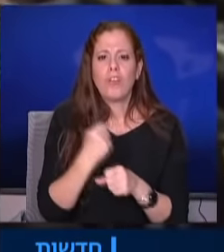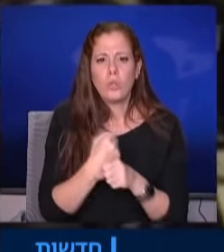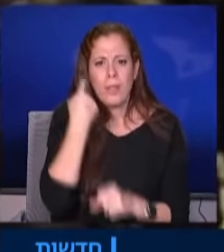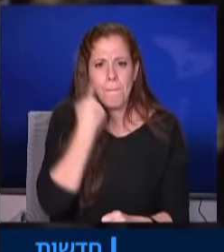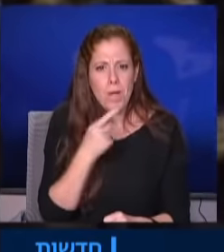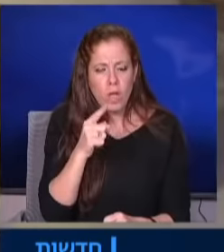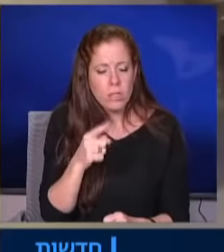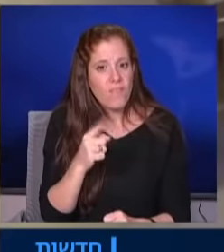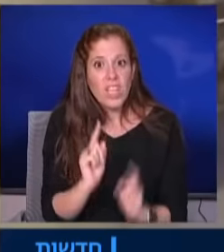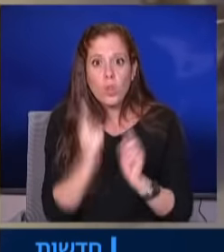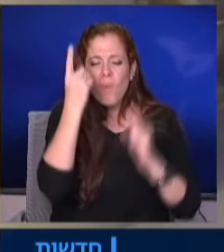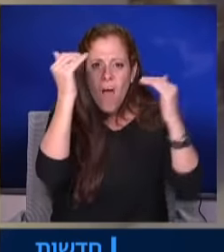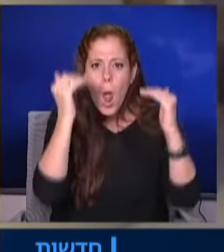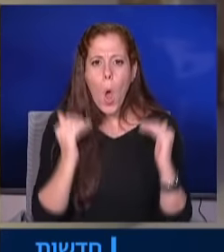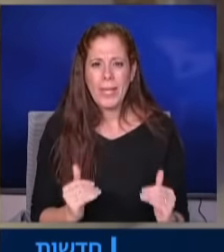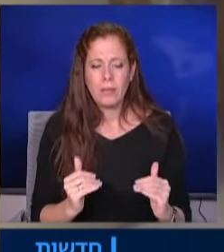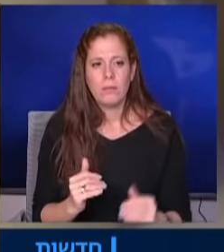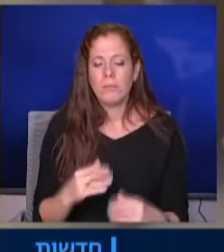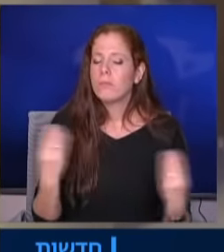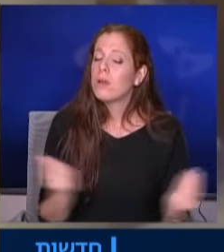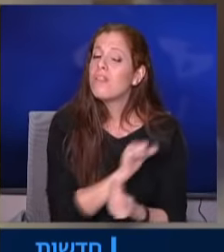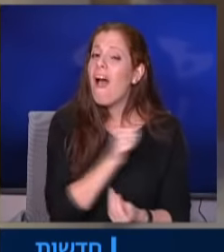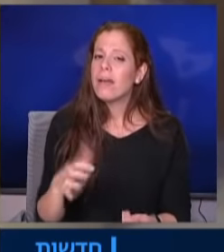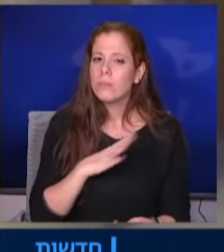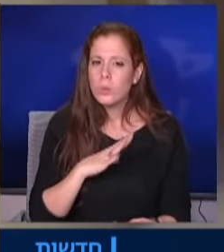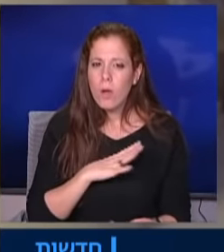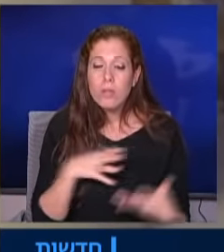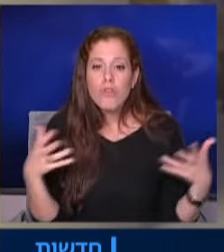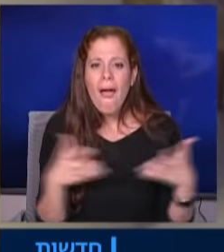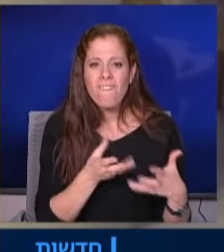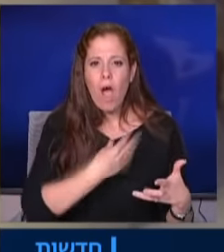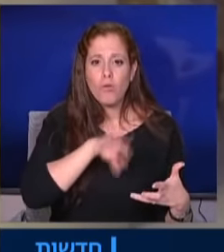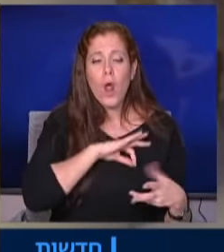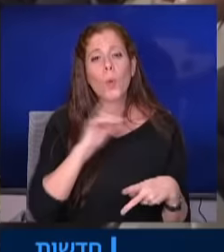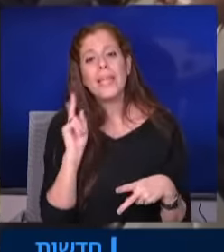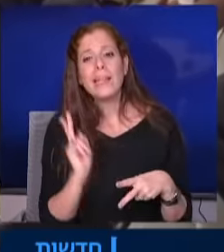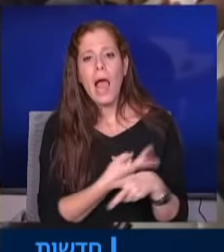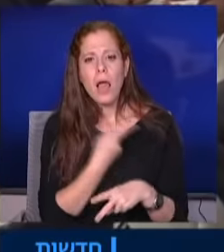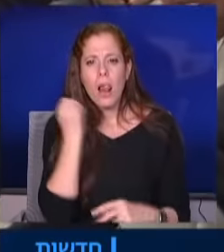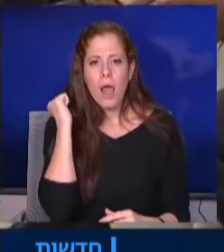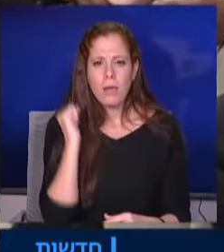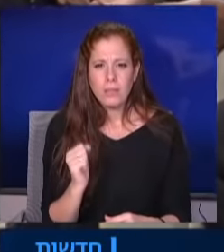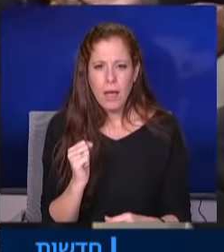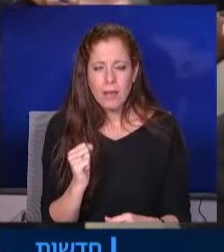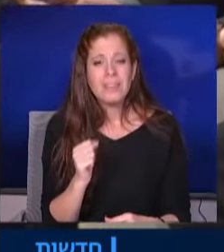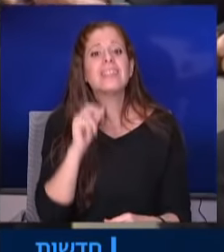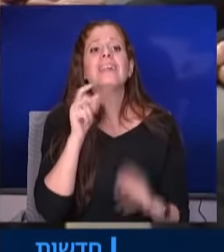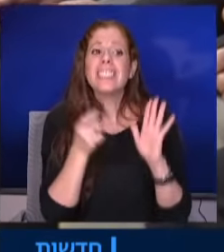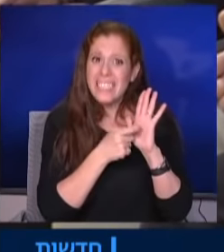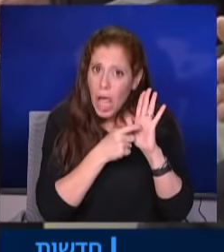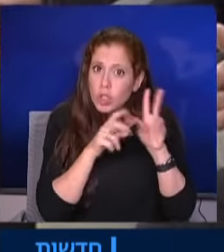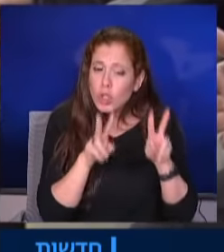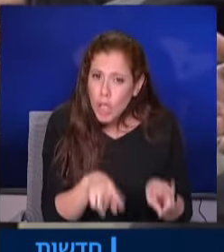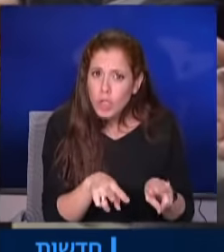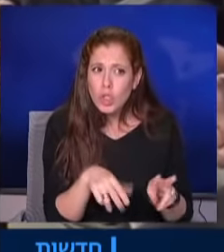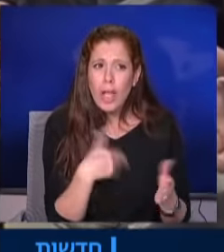התופעה הזאת כלפי מטה. הדבר הכי מסוכן זה שהחברה שלנו תתרגל לרצח. יש דרישה מאוד